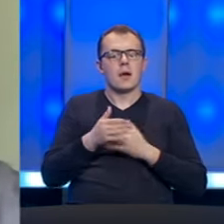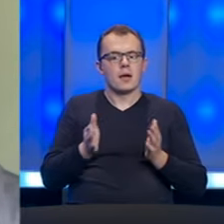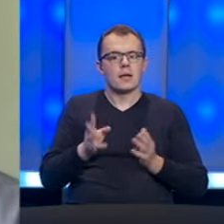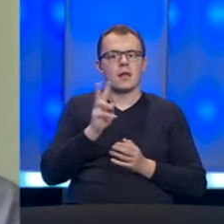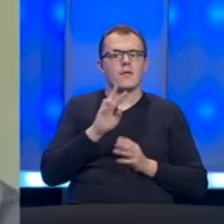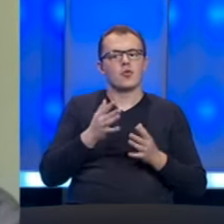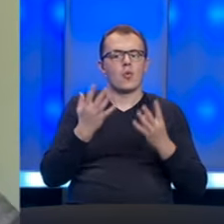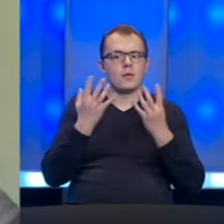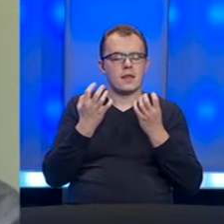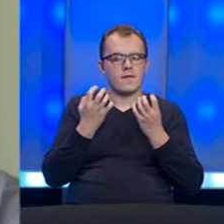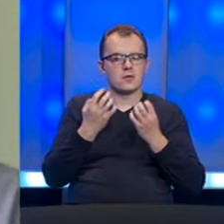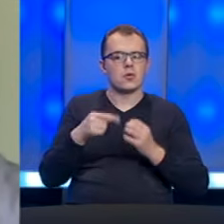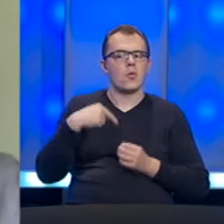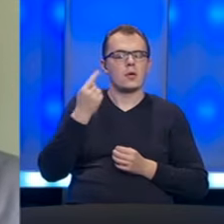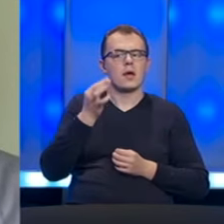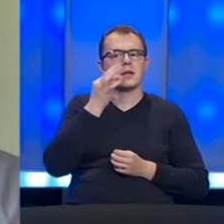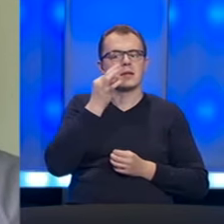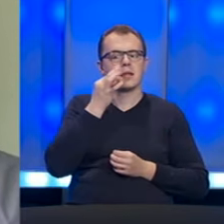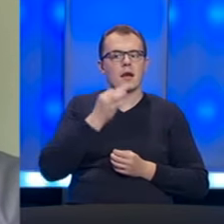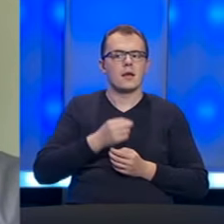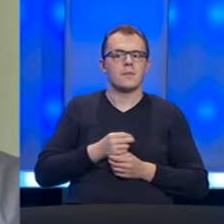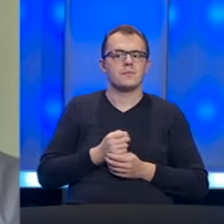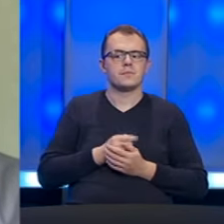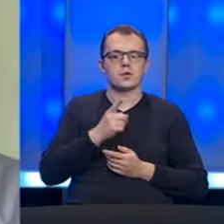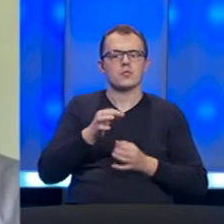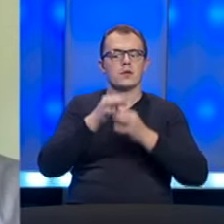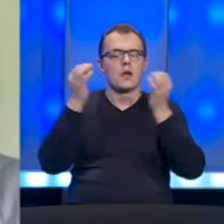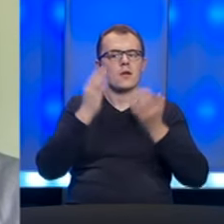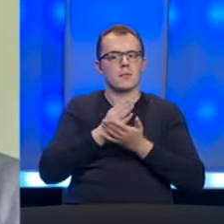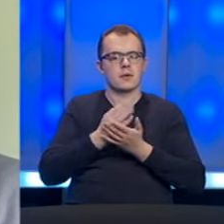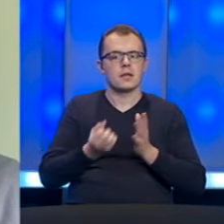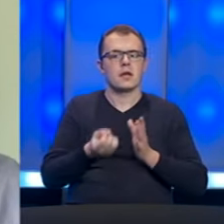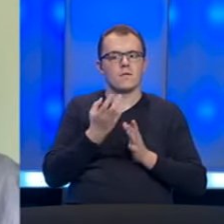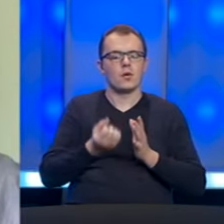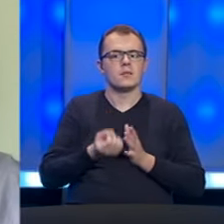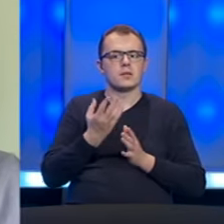oko 900. Narednih dana, a o tome će javnost također biti informisana,